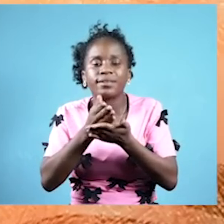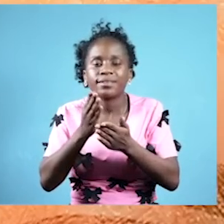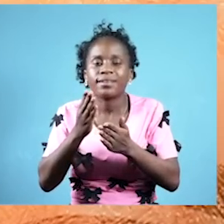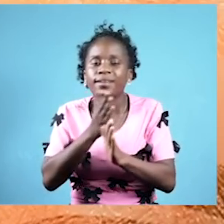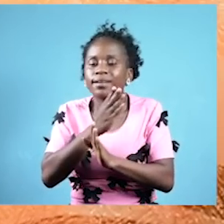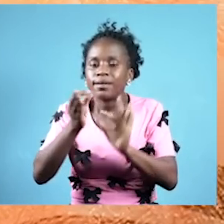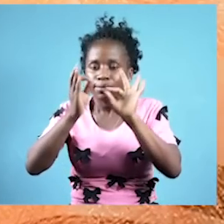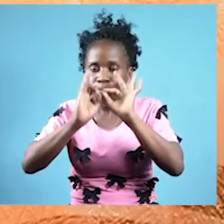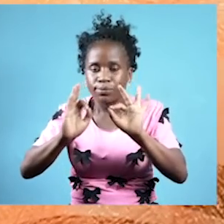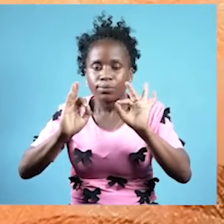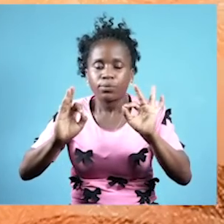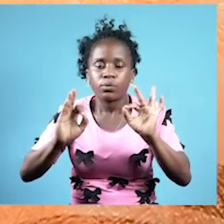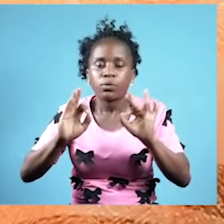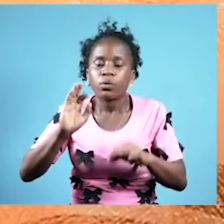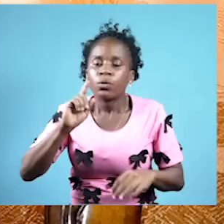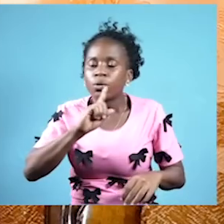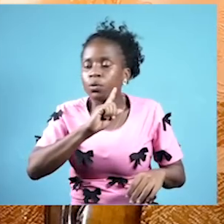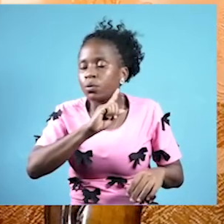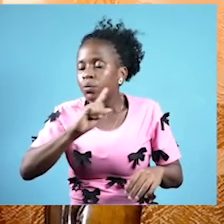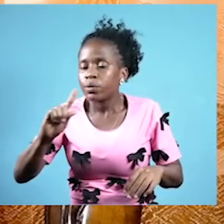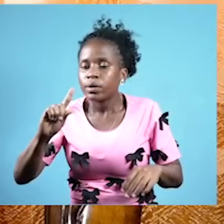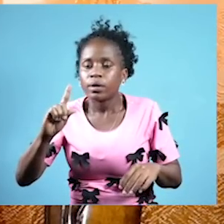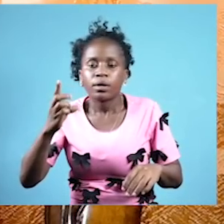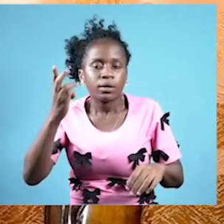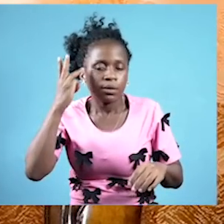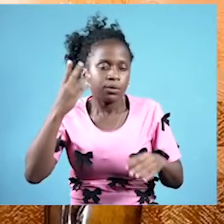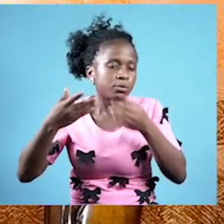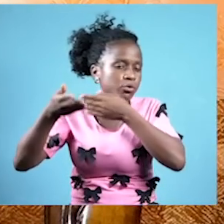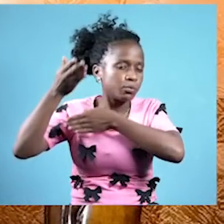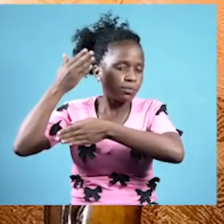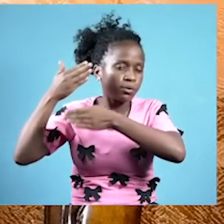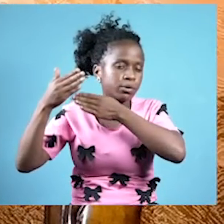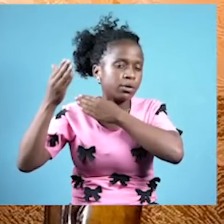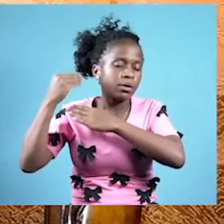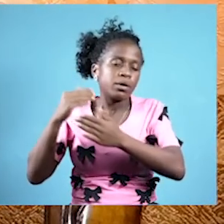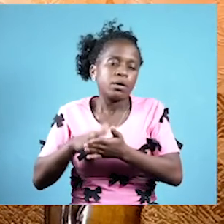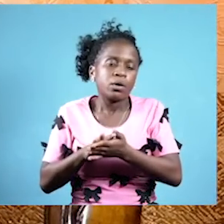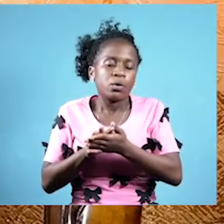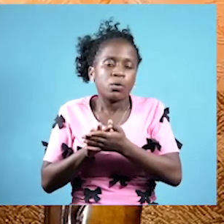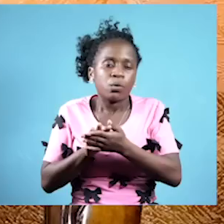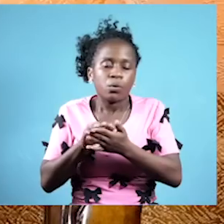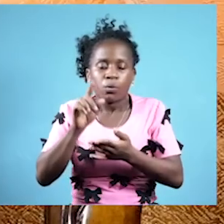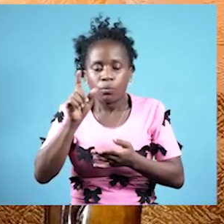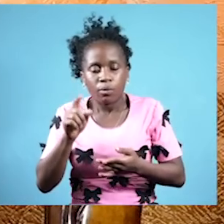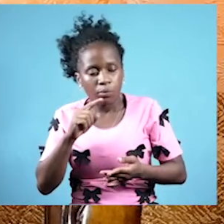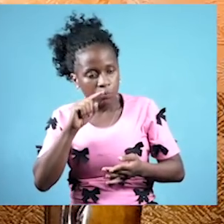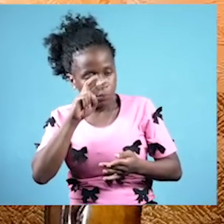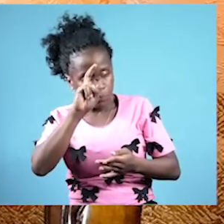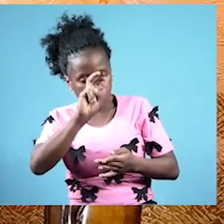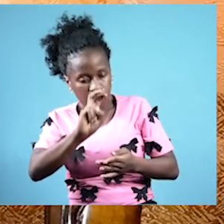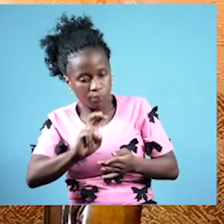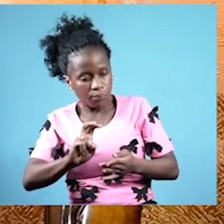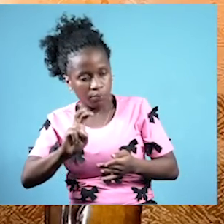nzuri. Ndiyo. Na hata kama wiki tatu zilizopita na watu walikwenda pale